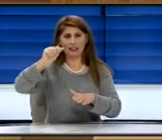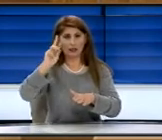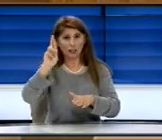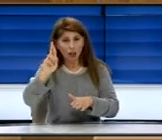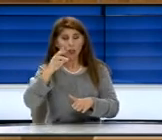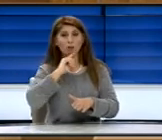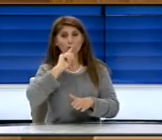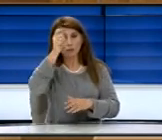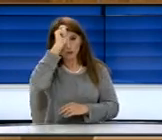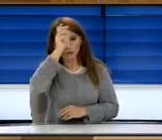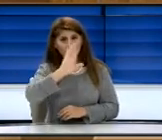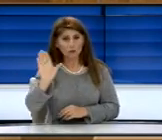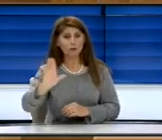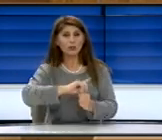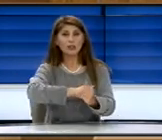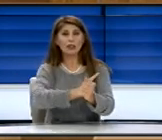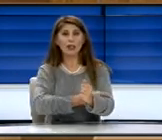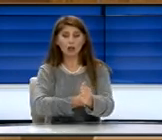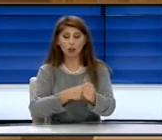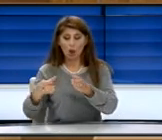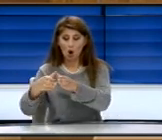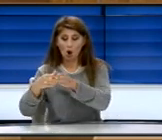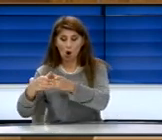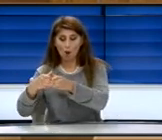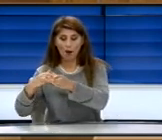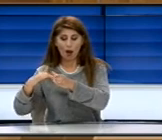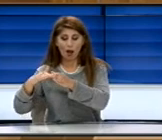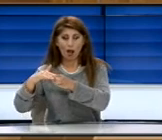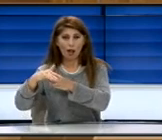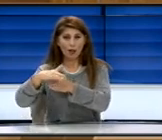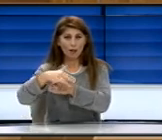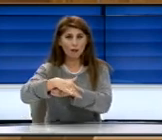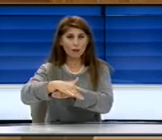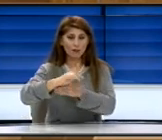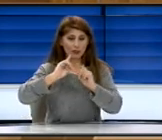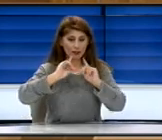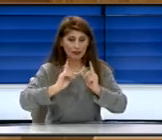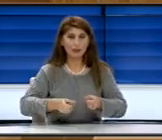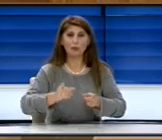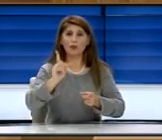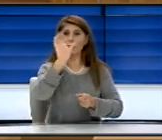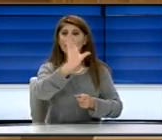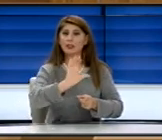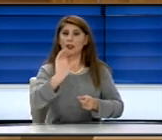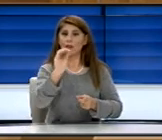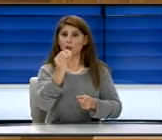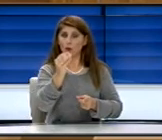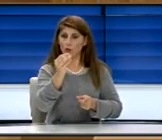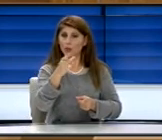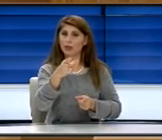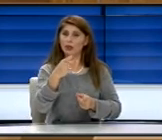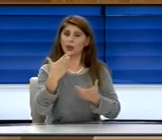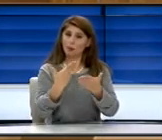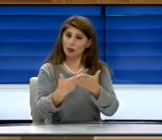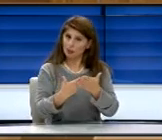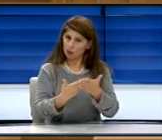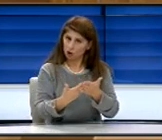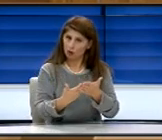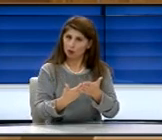ομολογείται ότι η ικανότητα των λόμπι να επηρεάζουν τη λήψη αποφάσεων στο Κοινοβούλιο